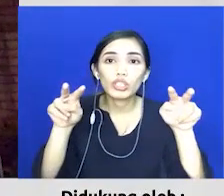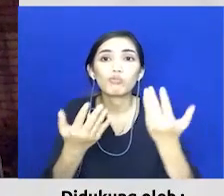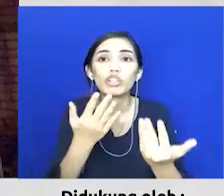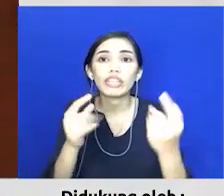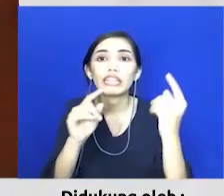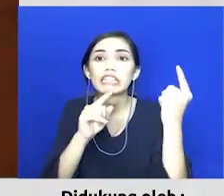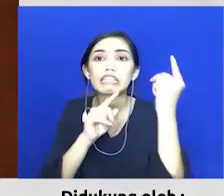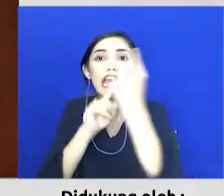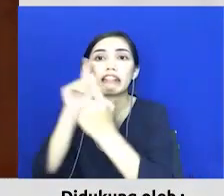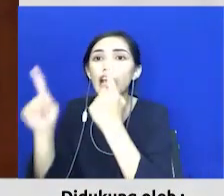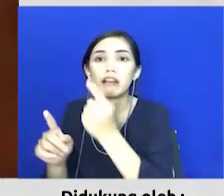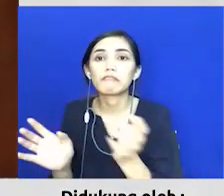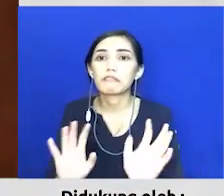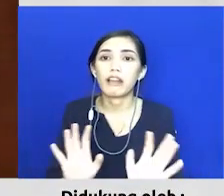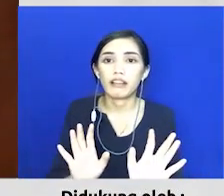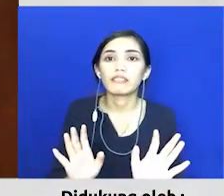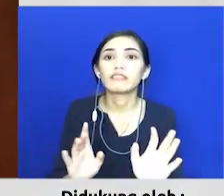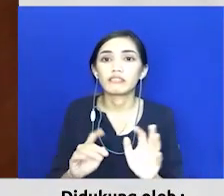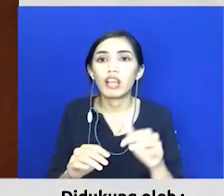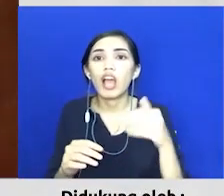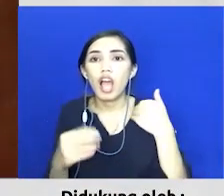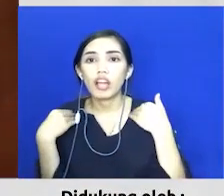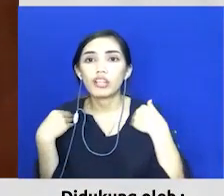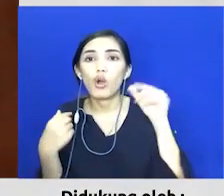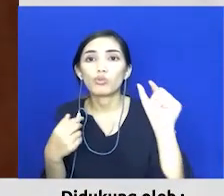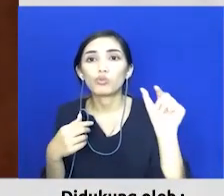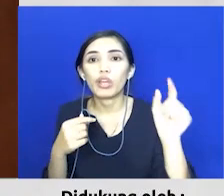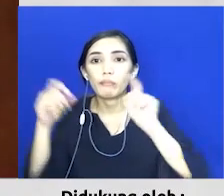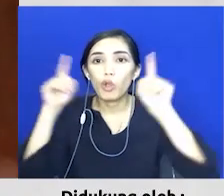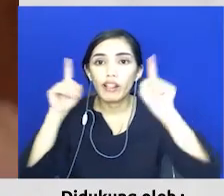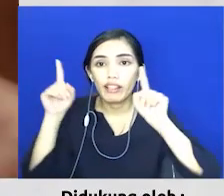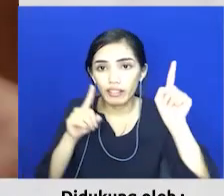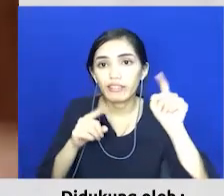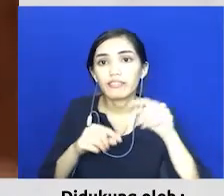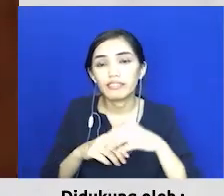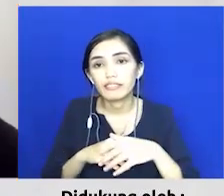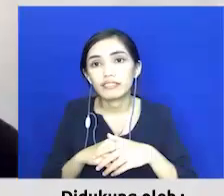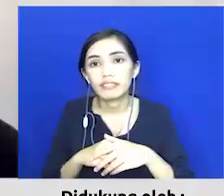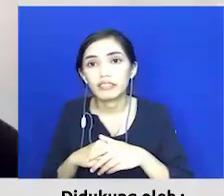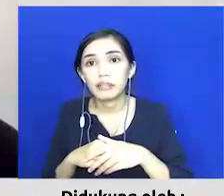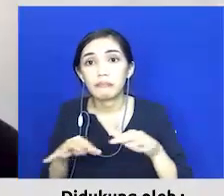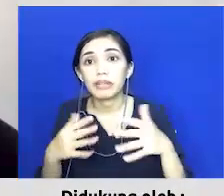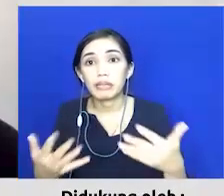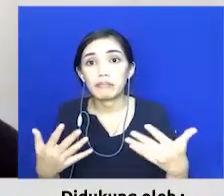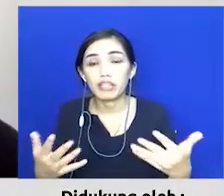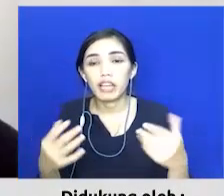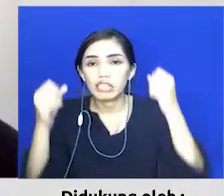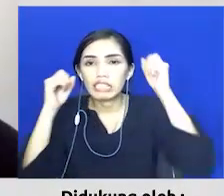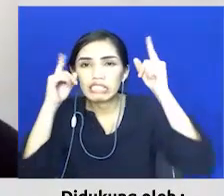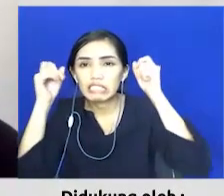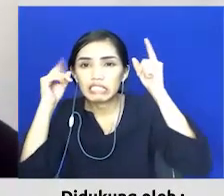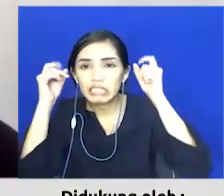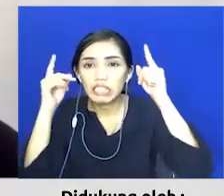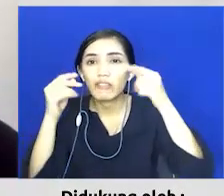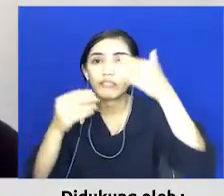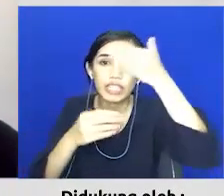Bagaimanapun kritisnya film waktu itu, ya tidak masalah. Nah, tetapi kemudian sensor itu datang